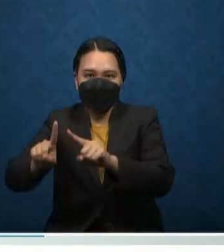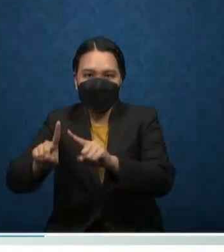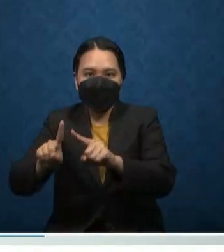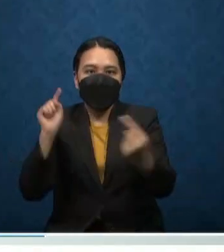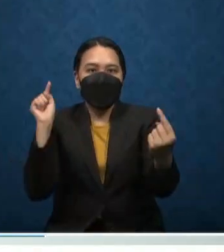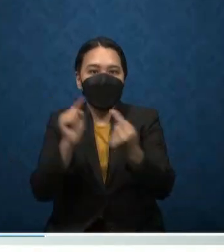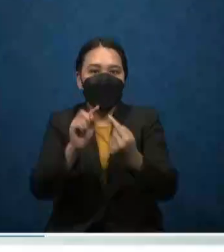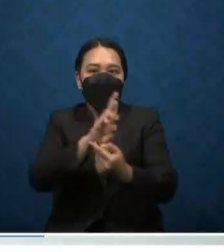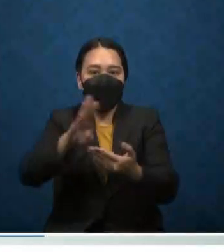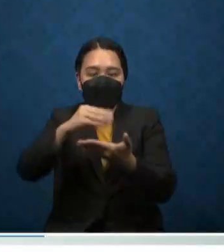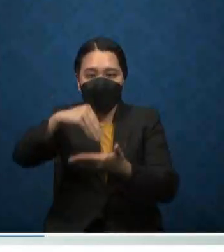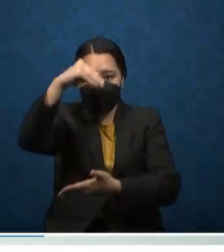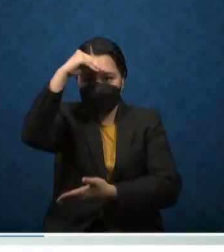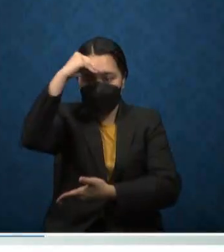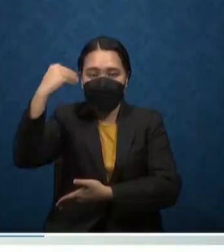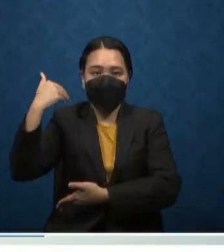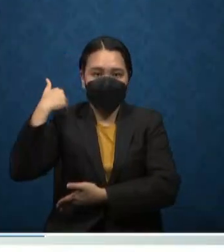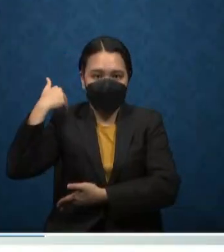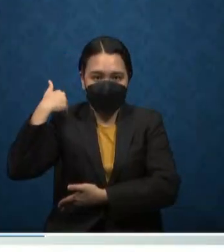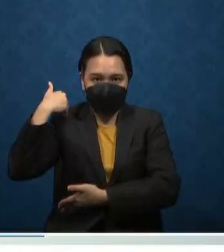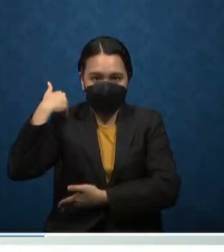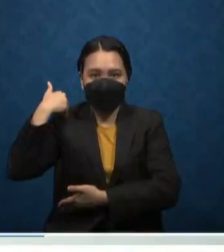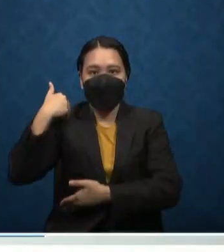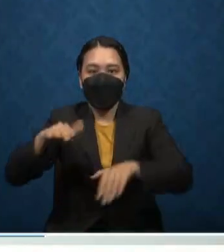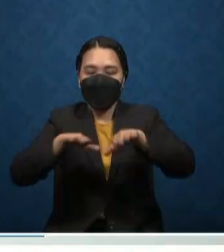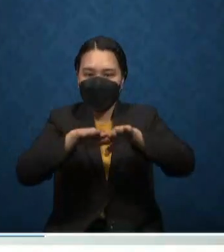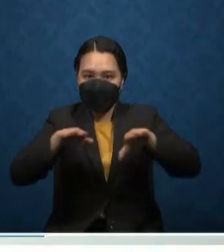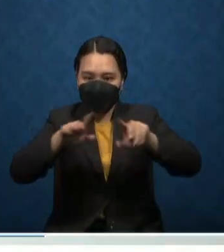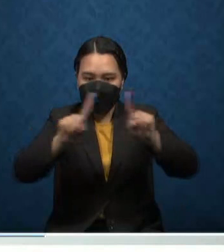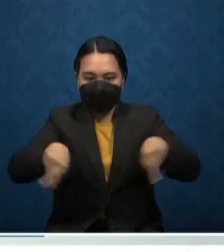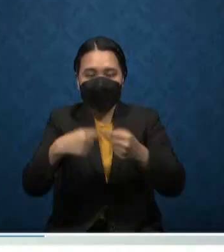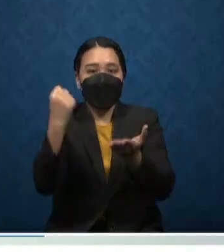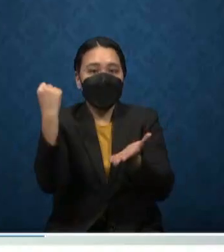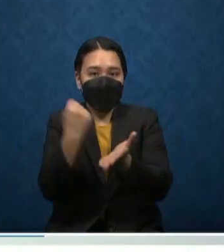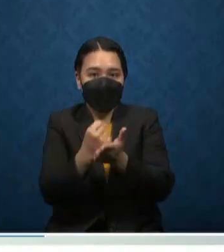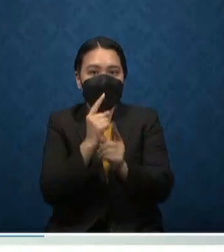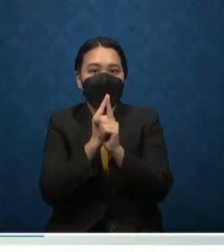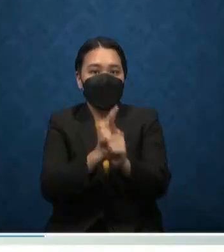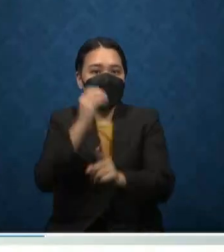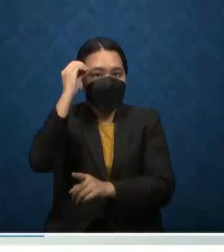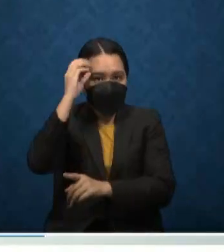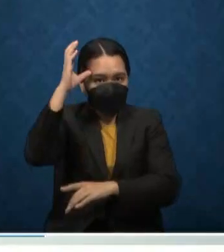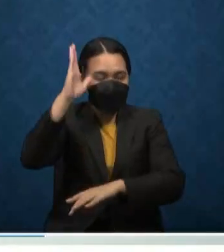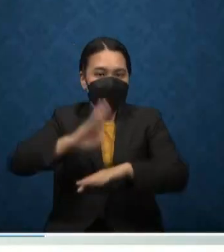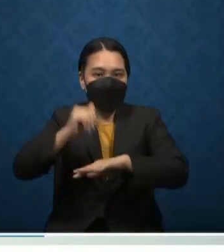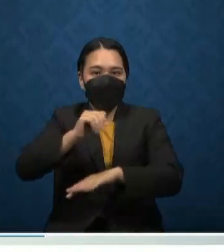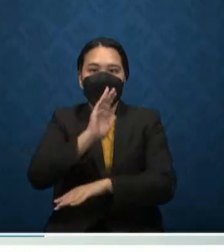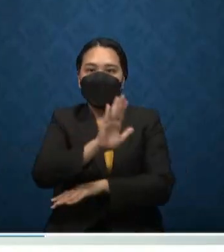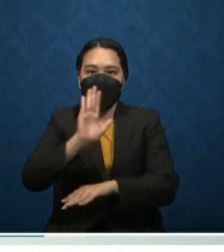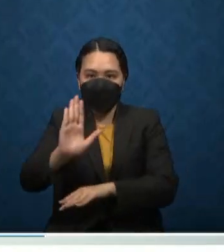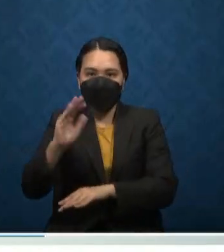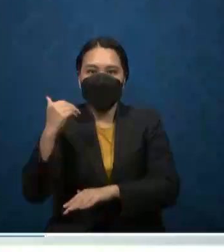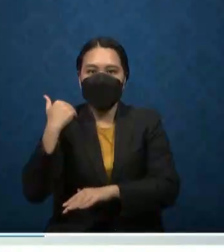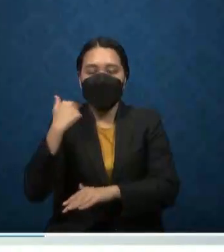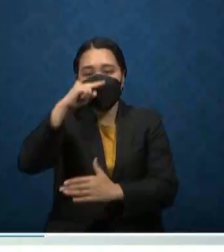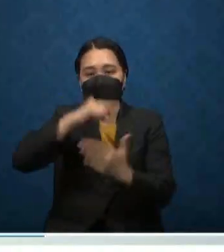ได้เข้าสู่ระบบของการมีคุณวุฒิมีกรอบคุณวุฒิตามความรู้ความสามารถก็จะทำให้ประเทศของเรานั้นได้บุคคลที่มี